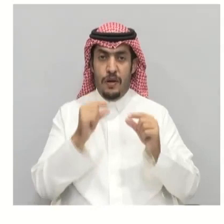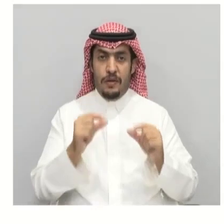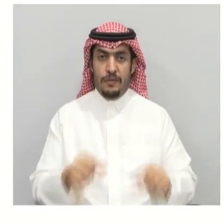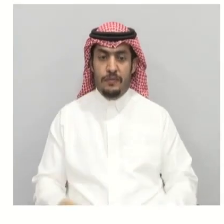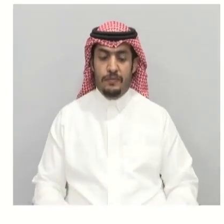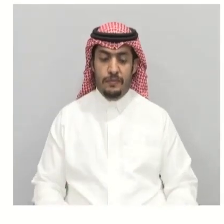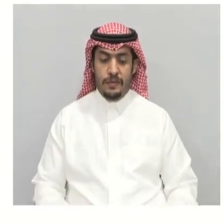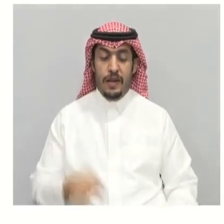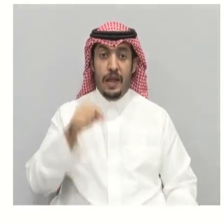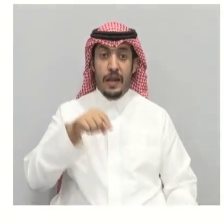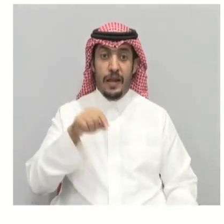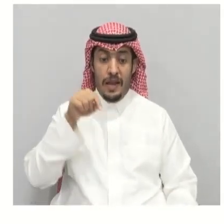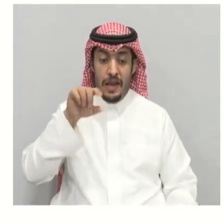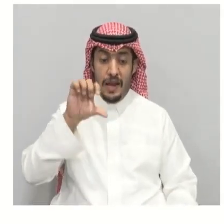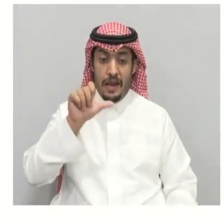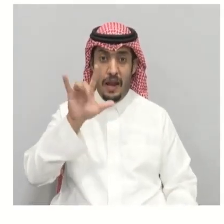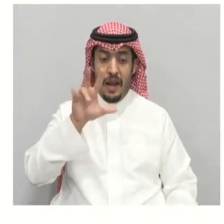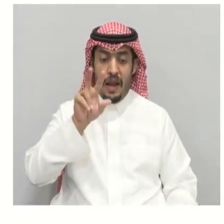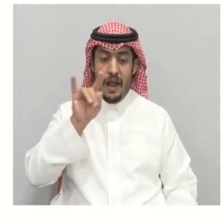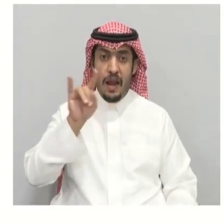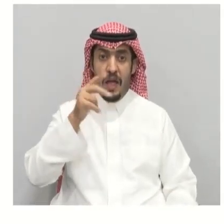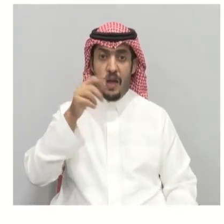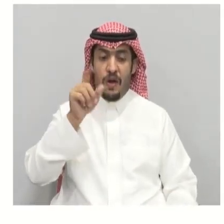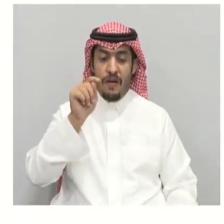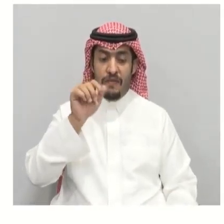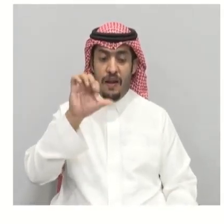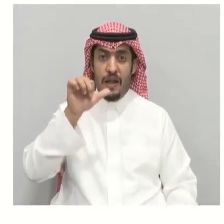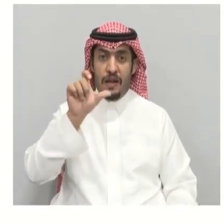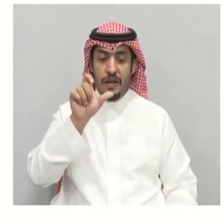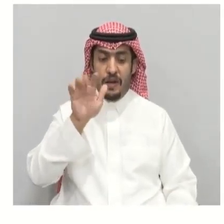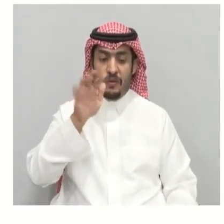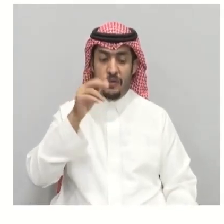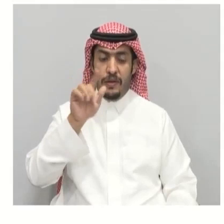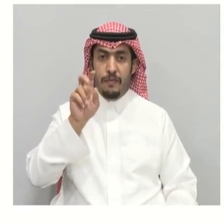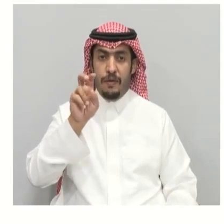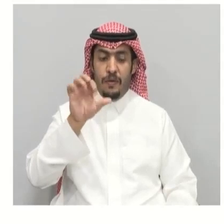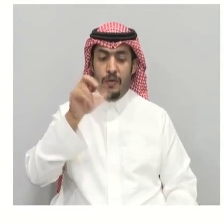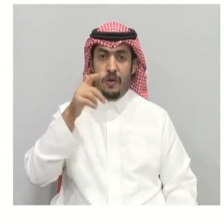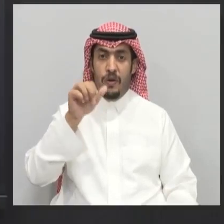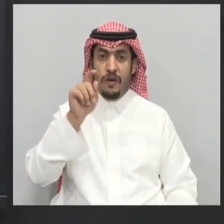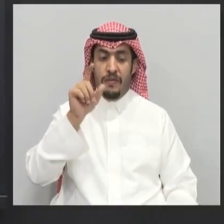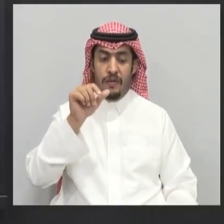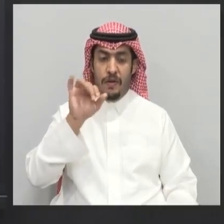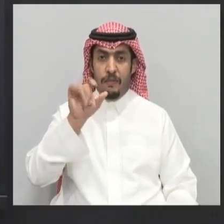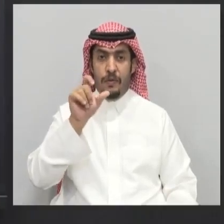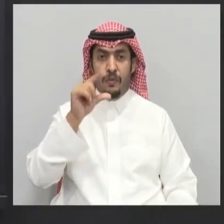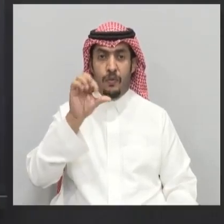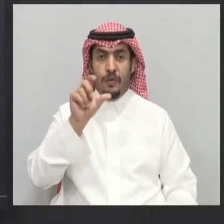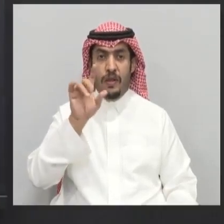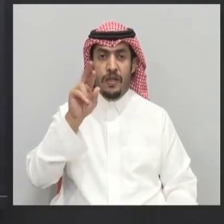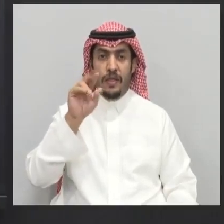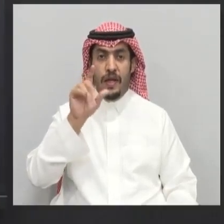ج ل وعلا ان الله لا يغفر ان يشرك به ويغفر ما دون ذلك